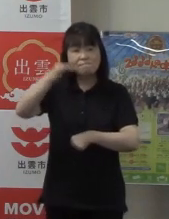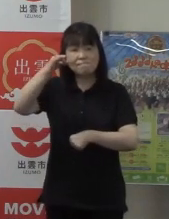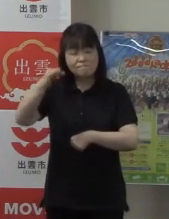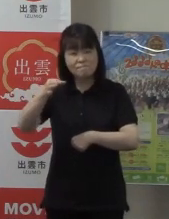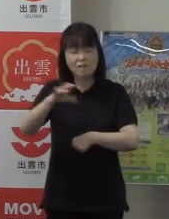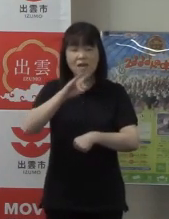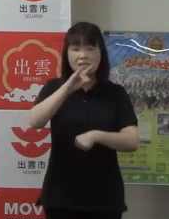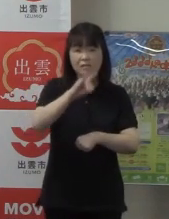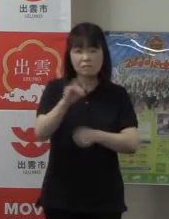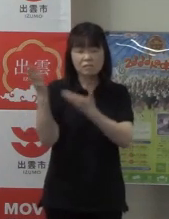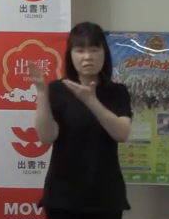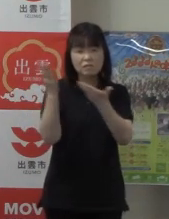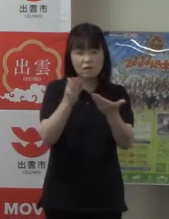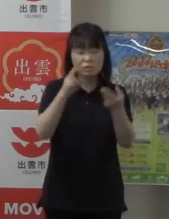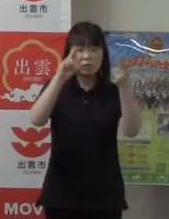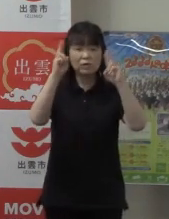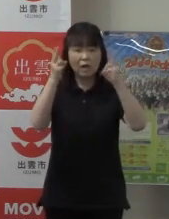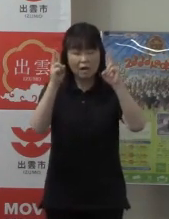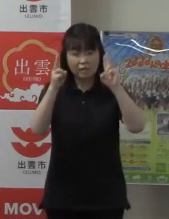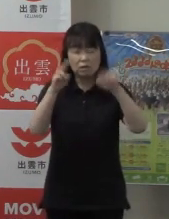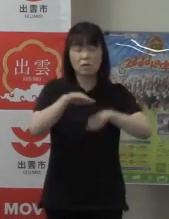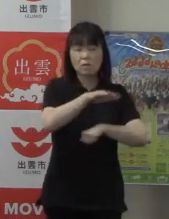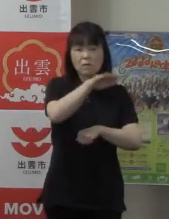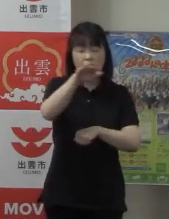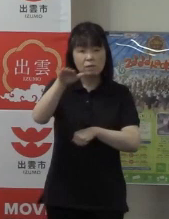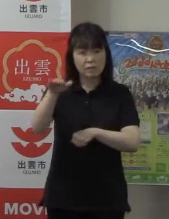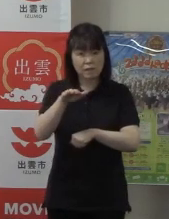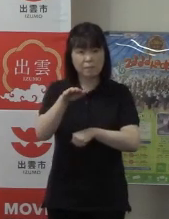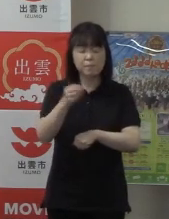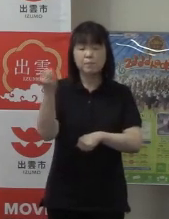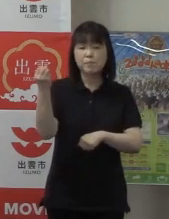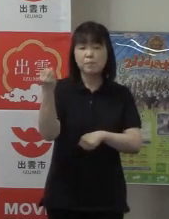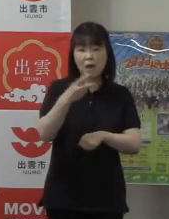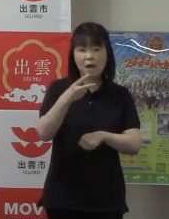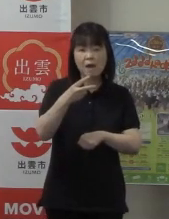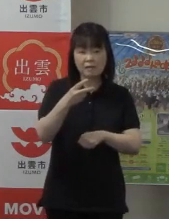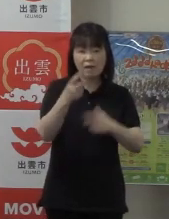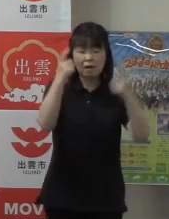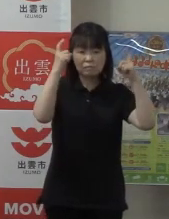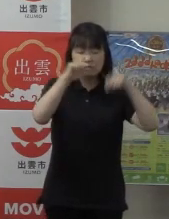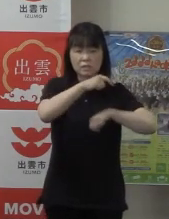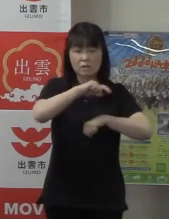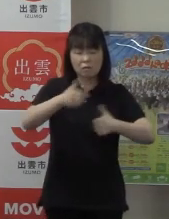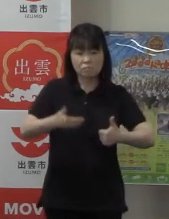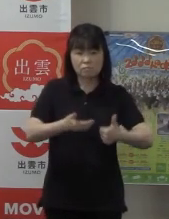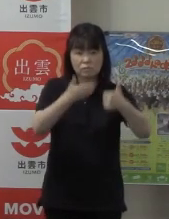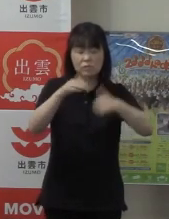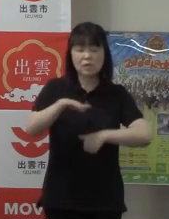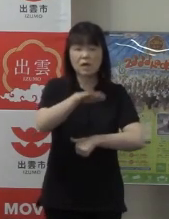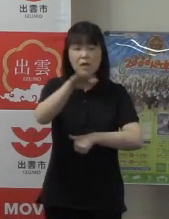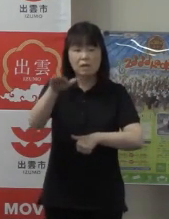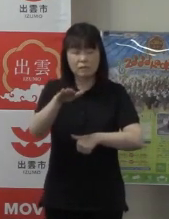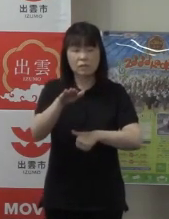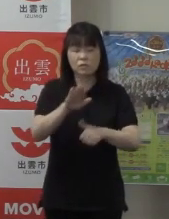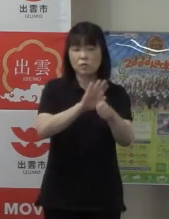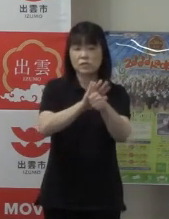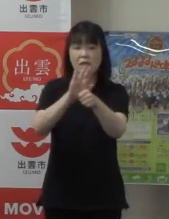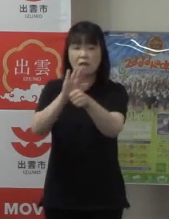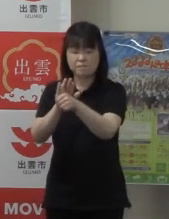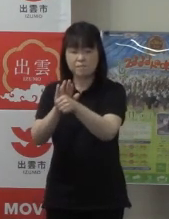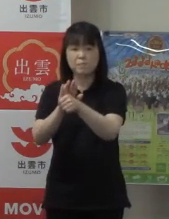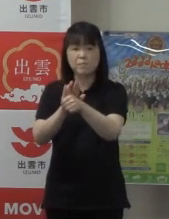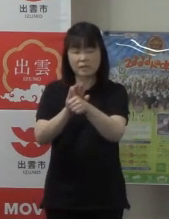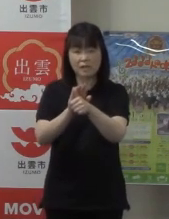物運送などの道路運送事業者、畜産農家に対する緊急支援や令和3年7月